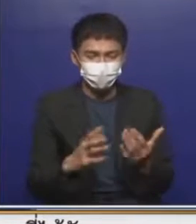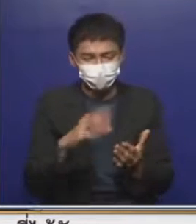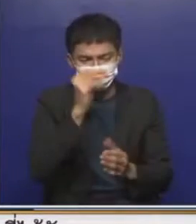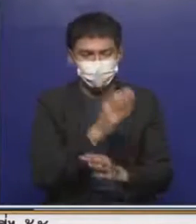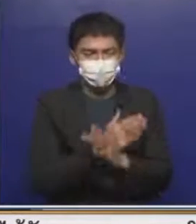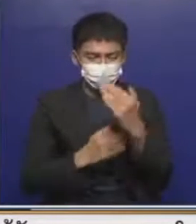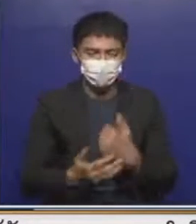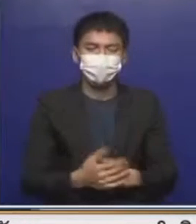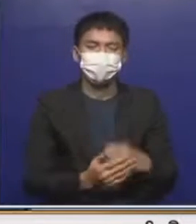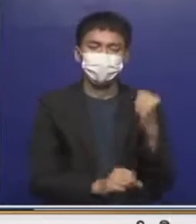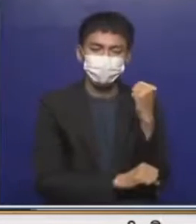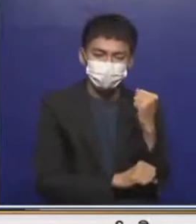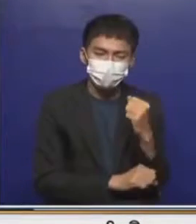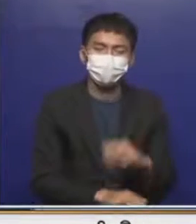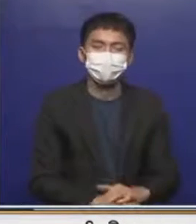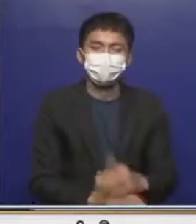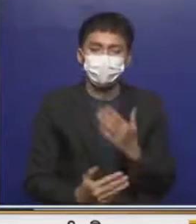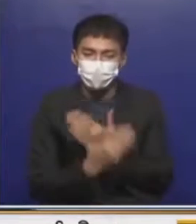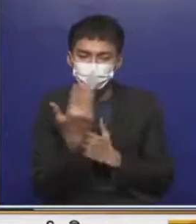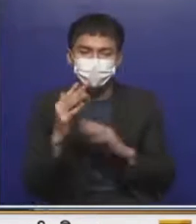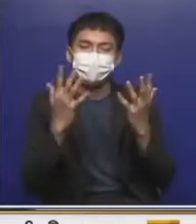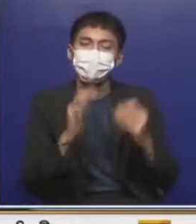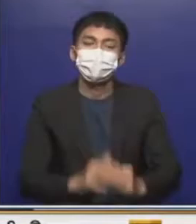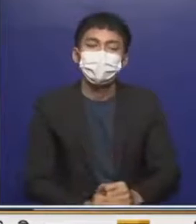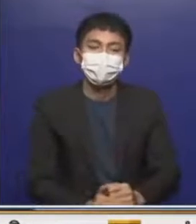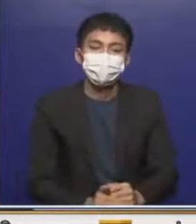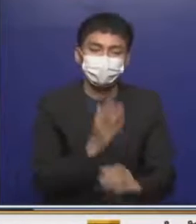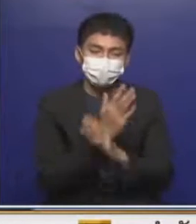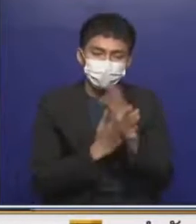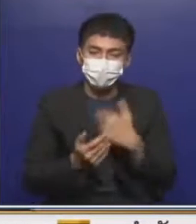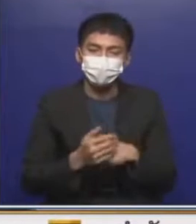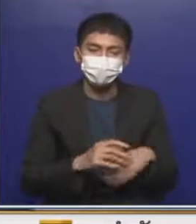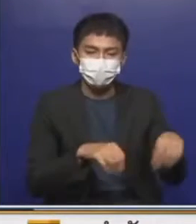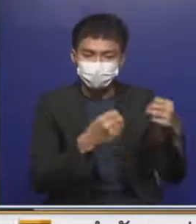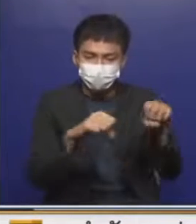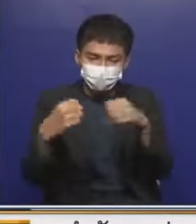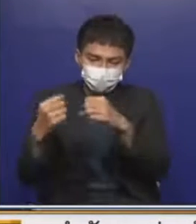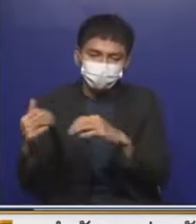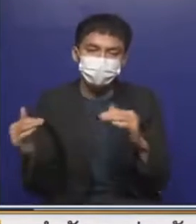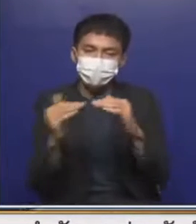เด็กยากจนเด็กด้อยโอกาสเด็กพิการถูกตัดงบเรีบ